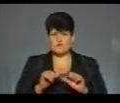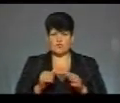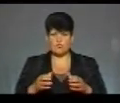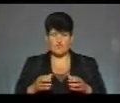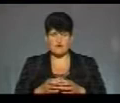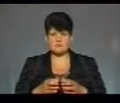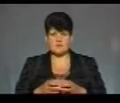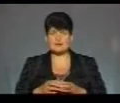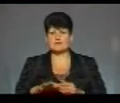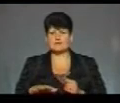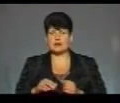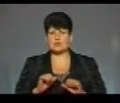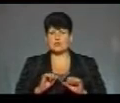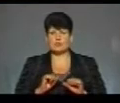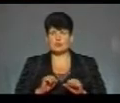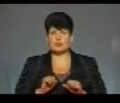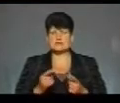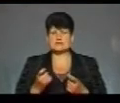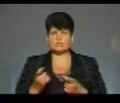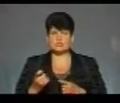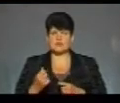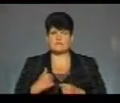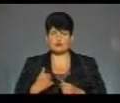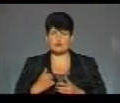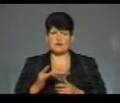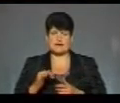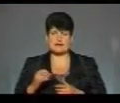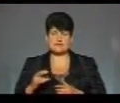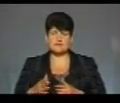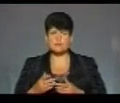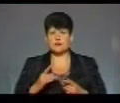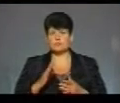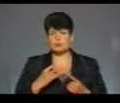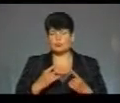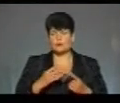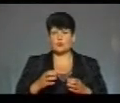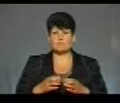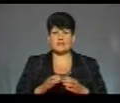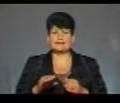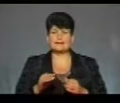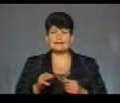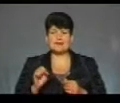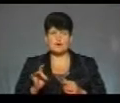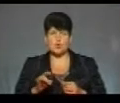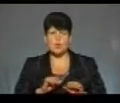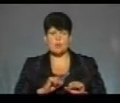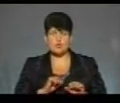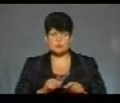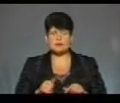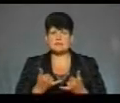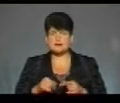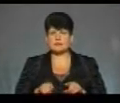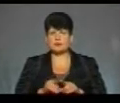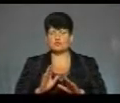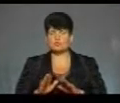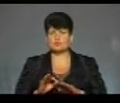бригад територіальної оборони і залучення військових резервів. Ми почали говорити про бригаду тероборони. Зараз також будуть